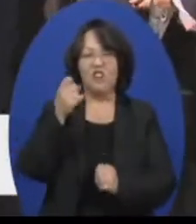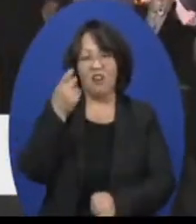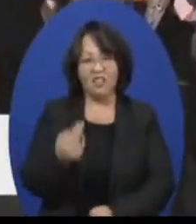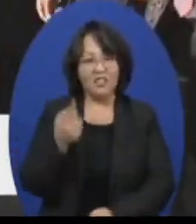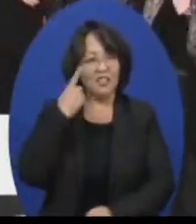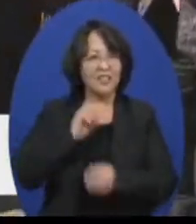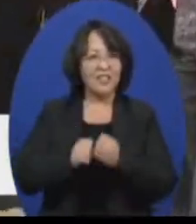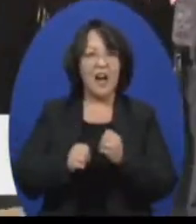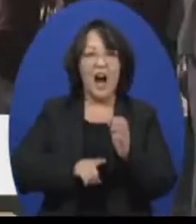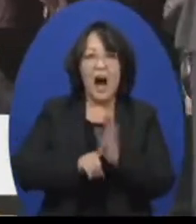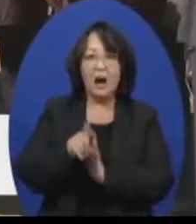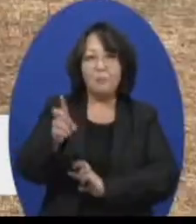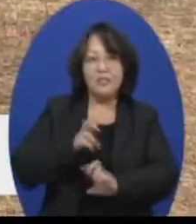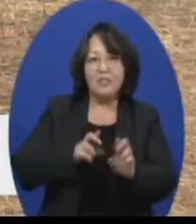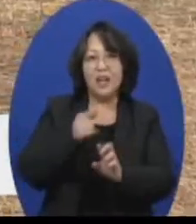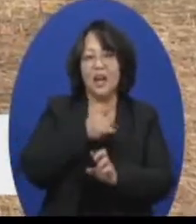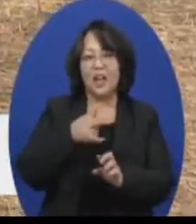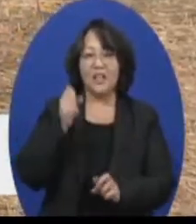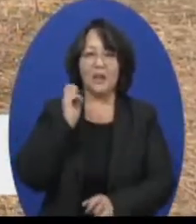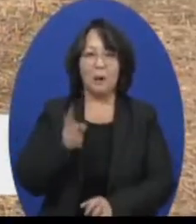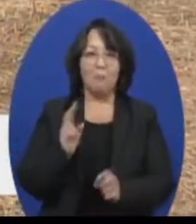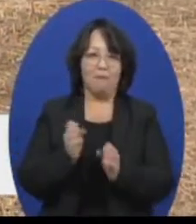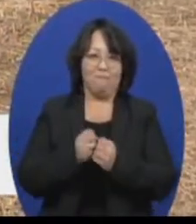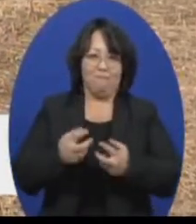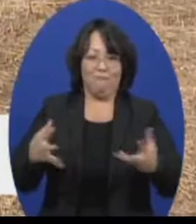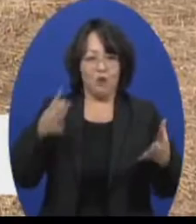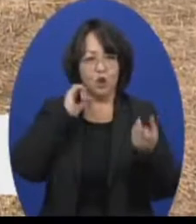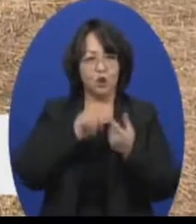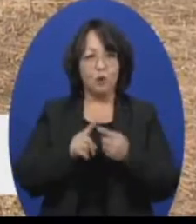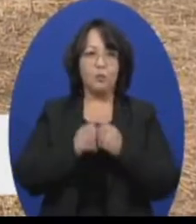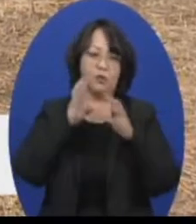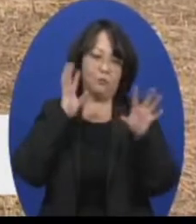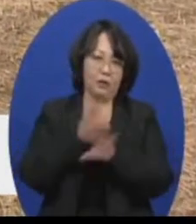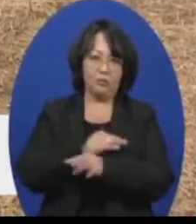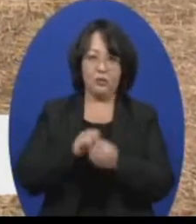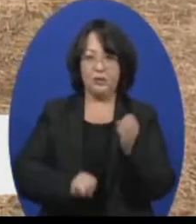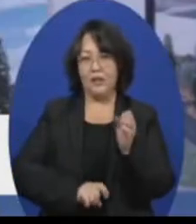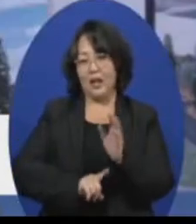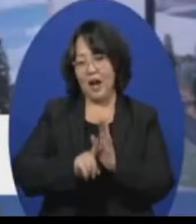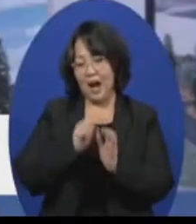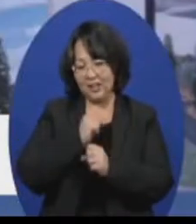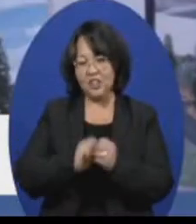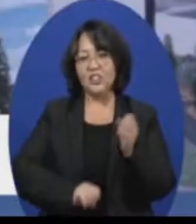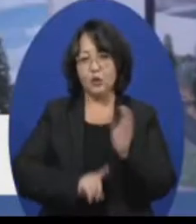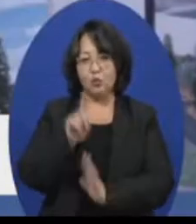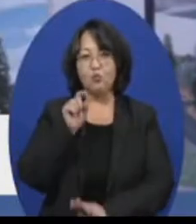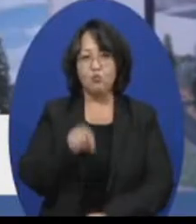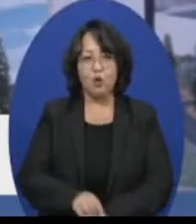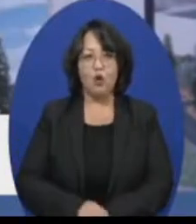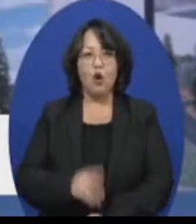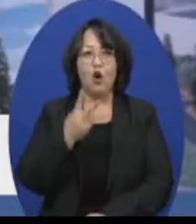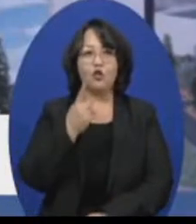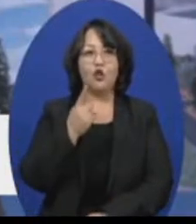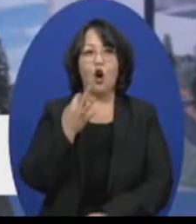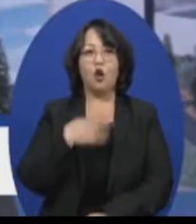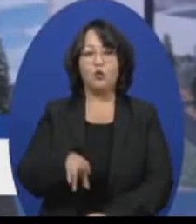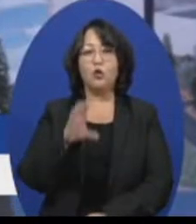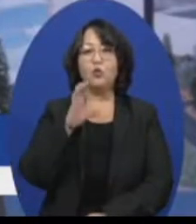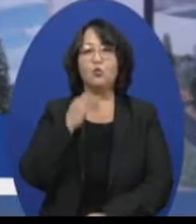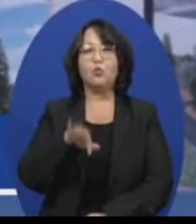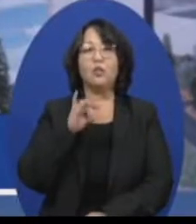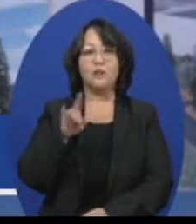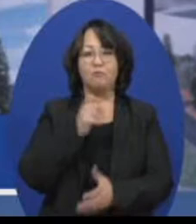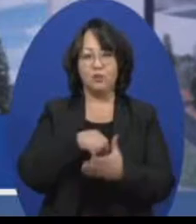дэмжинэ. Гарааны компаниудыг олноор бий болгох зорилгоор энэхүү бүтээн байгуулалтын ажлыг эхлүүлээд байгаа юм а. 21 онд судар бичгийн хүрээлэн